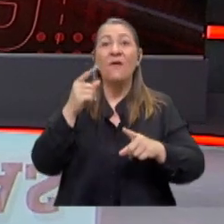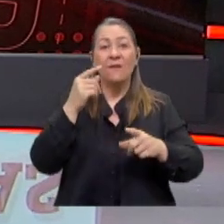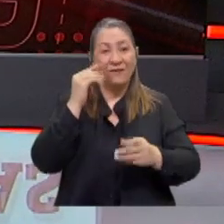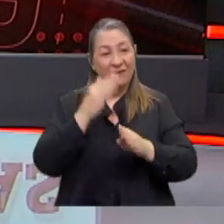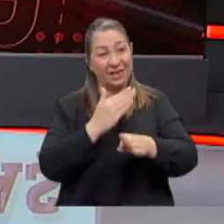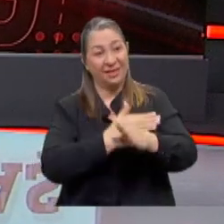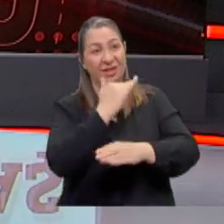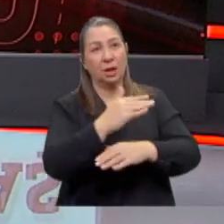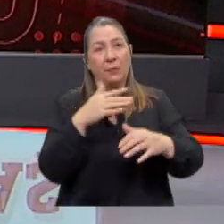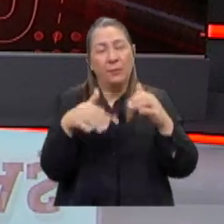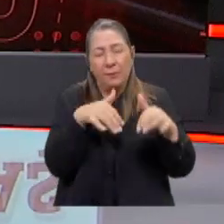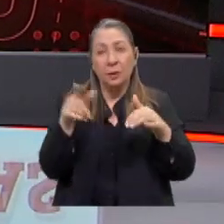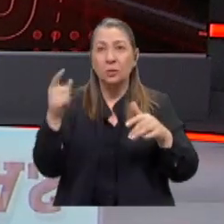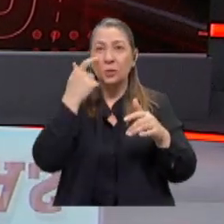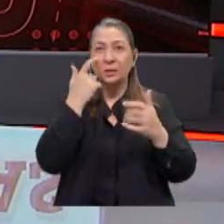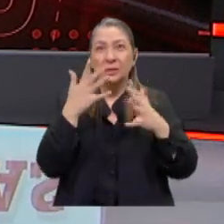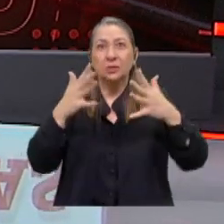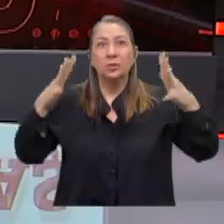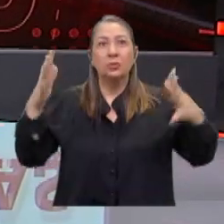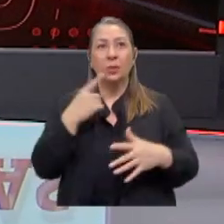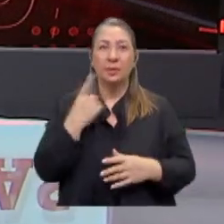çarpıldıkça senin de gözlerin ışıldıyor dedi.